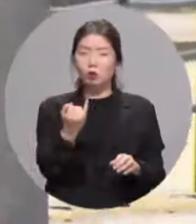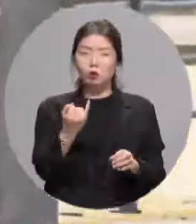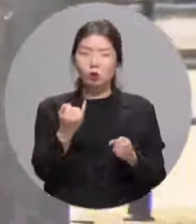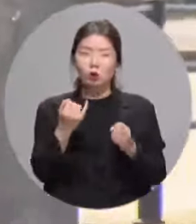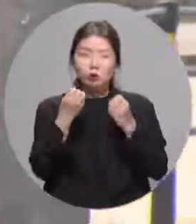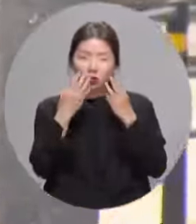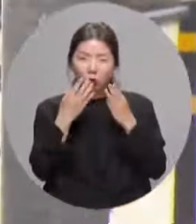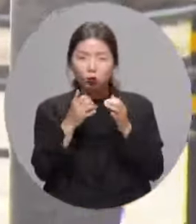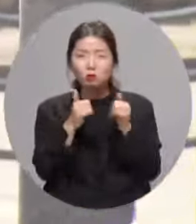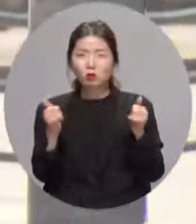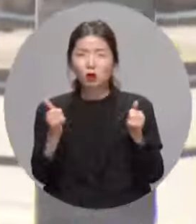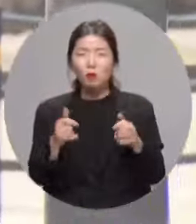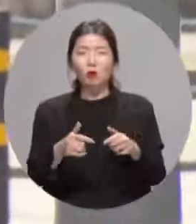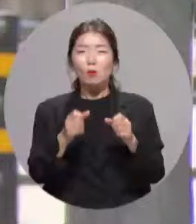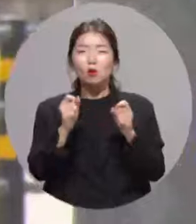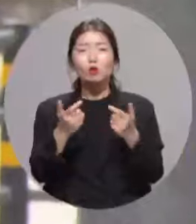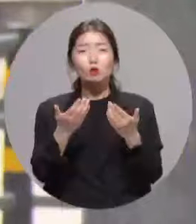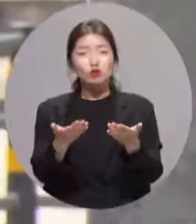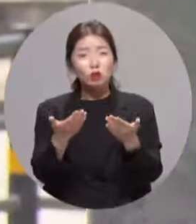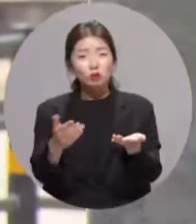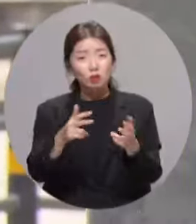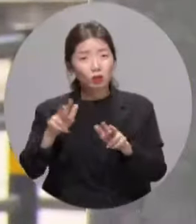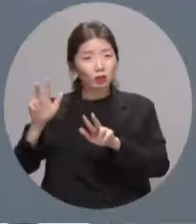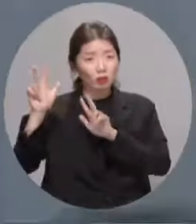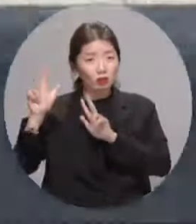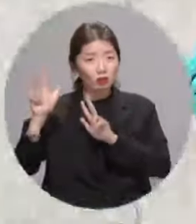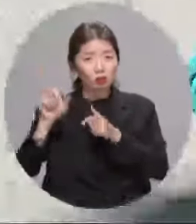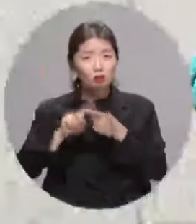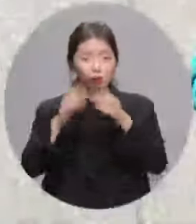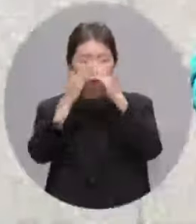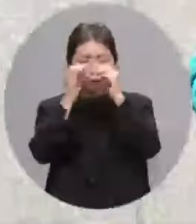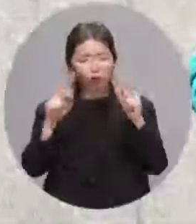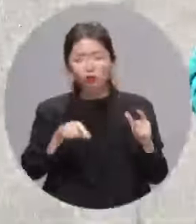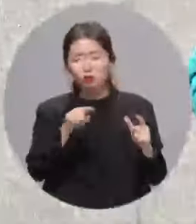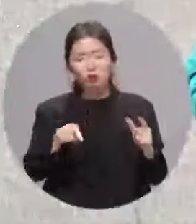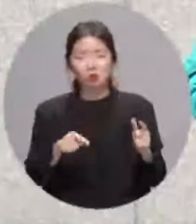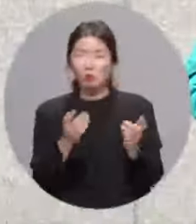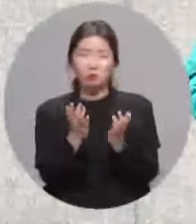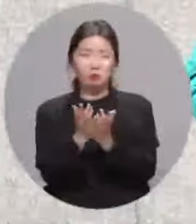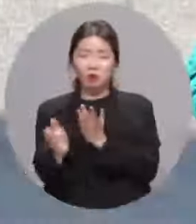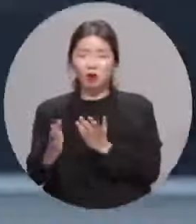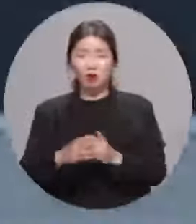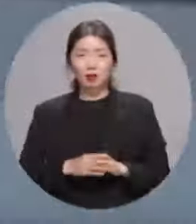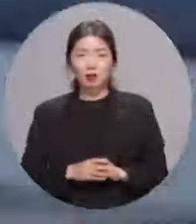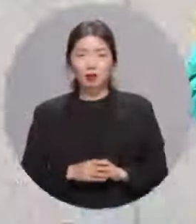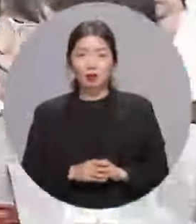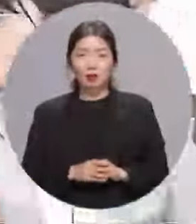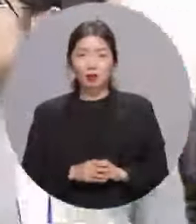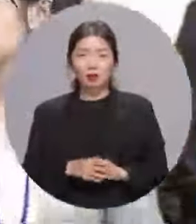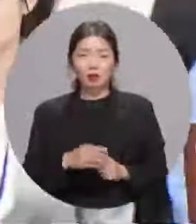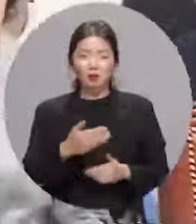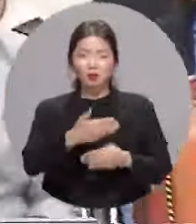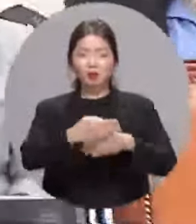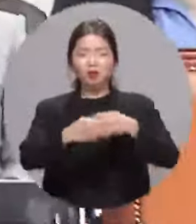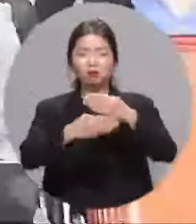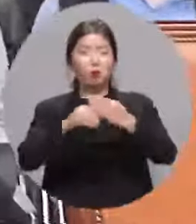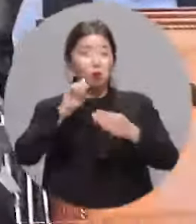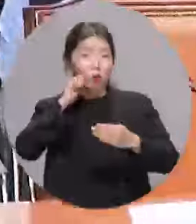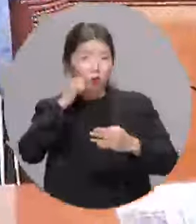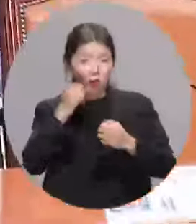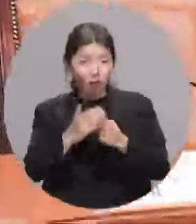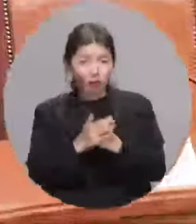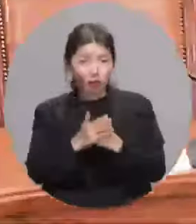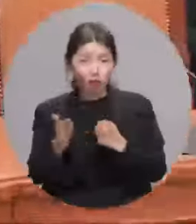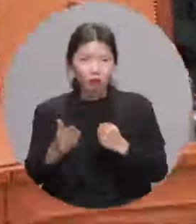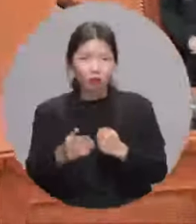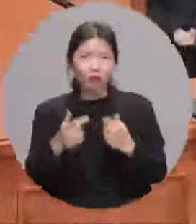신인 등에게 문호를 넓히겠다는 정당의 다짐이 전북에서는 예외가 됐습니다. 진입장벽이 높은 전북 정치의